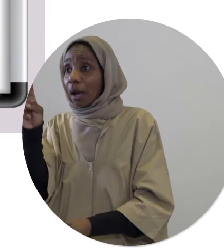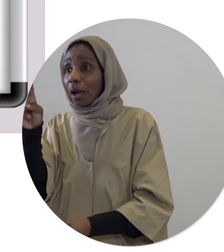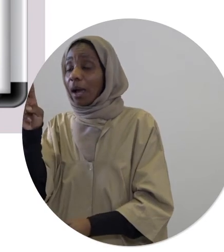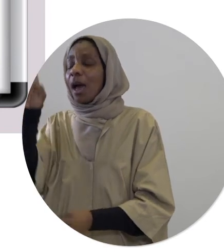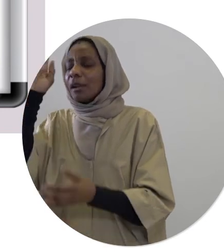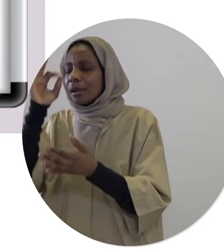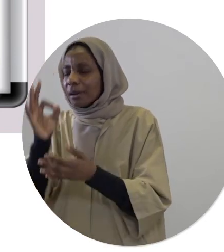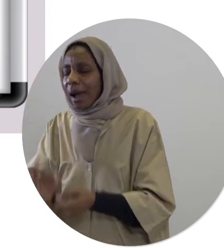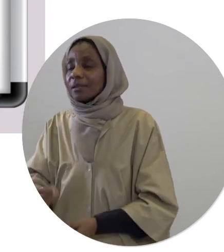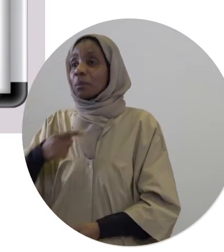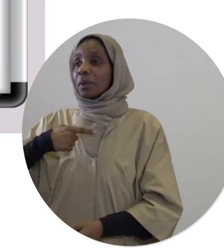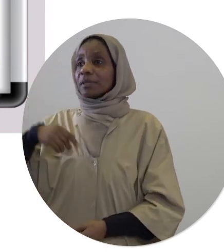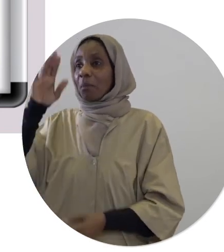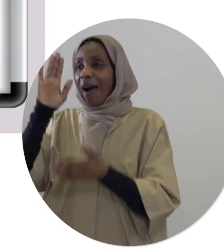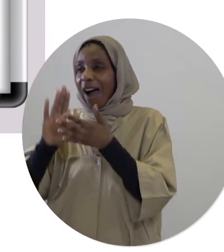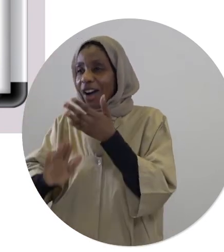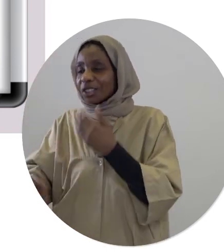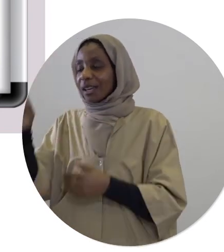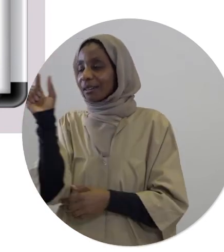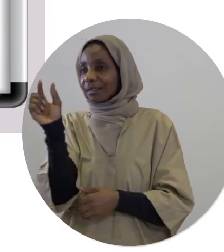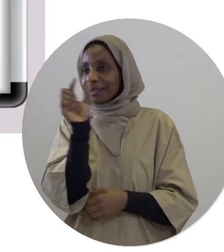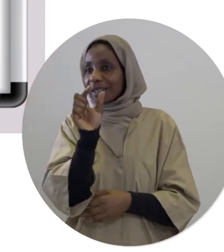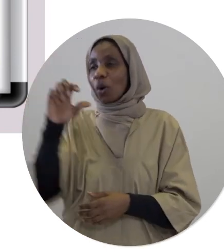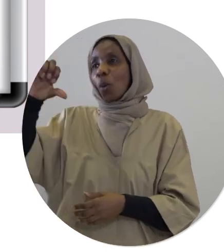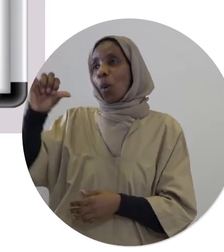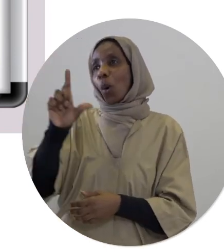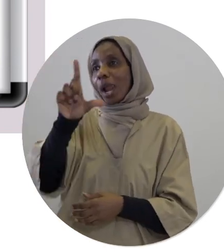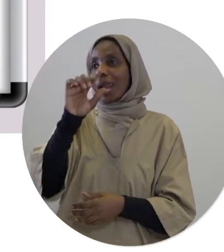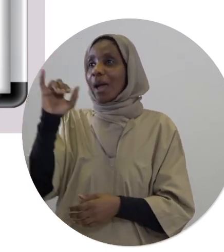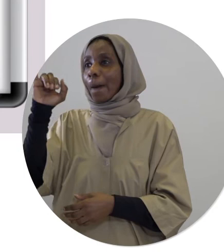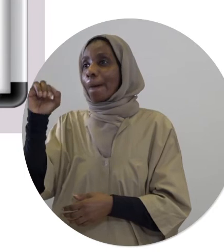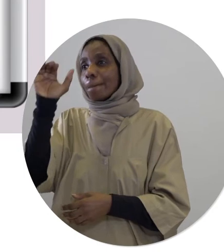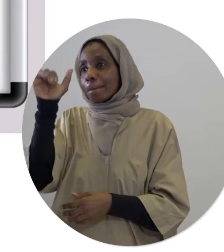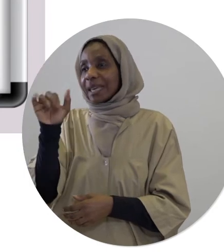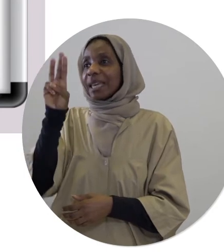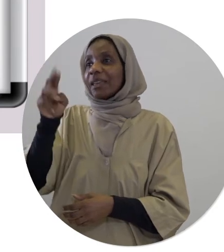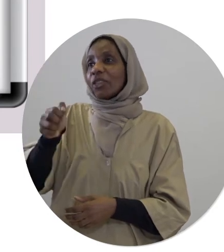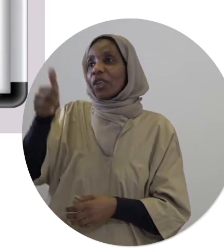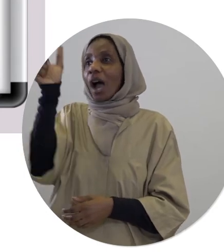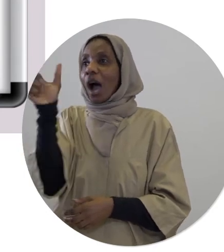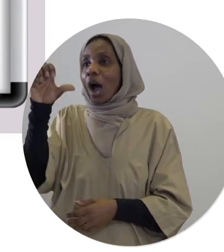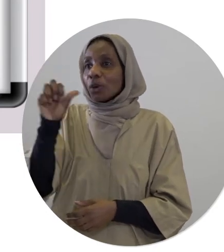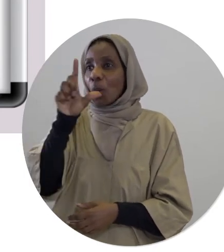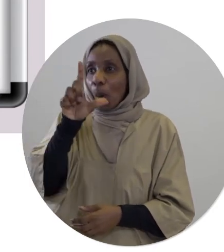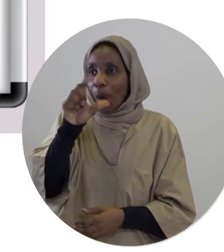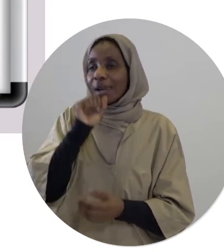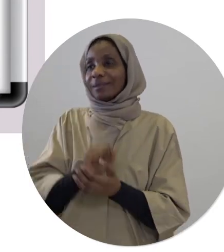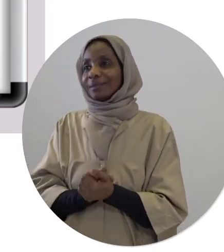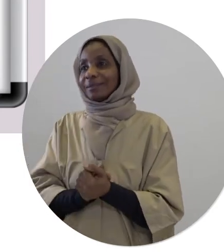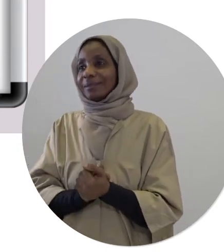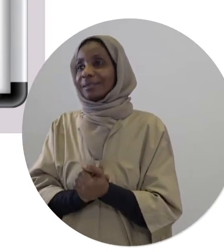إيثانول. الصيغة الثالثة تتكون من ثلاث من ذرات الكربون. انتبه، يجب أن نبدأ بترقيم